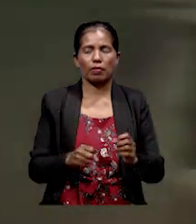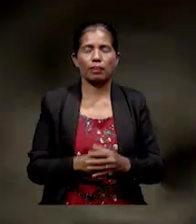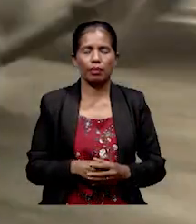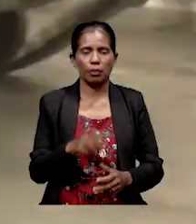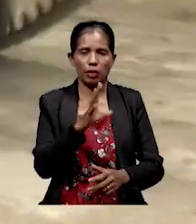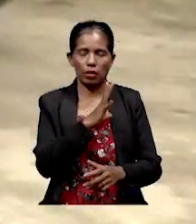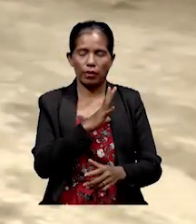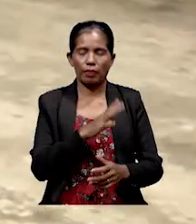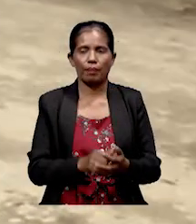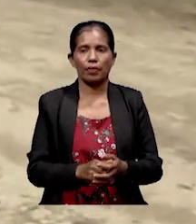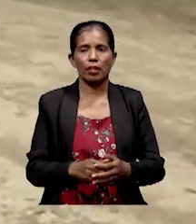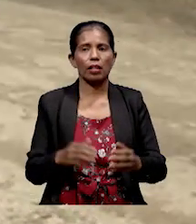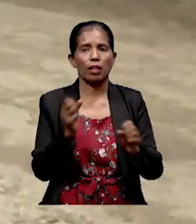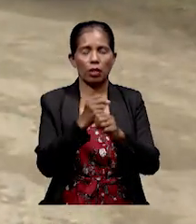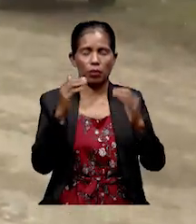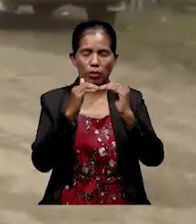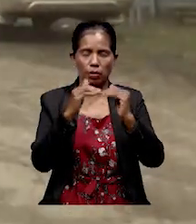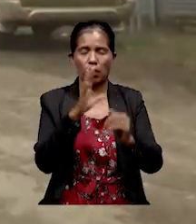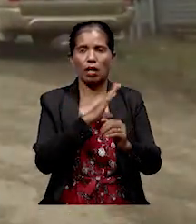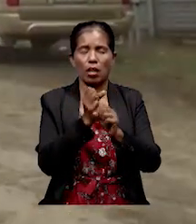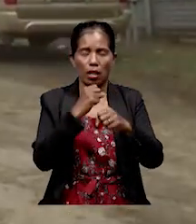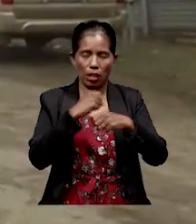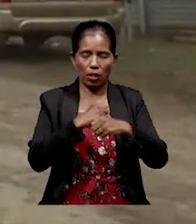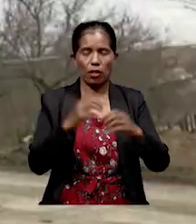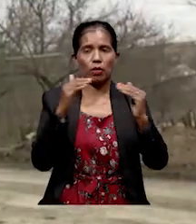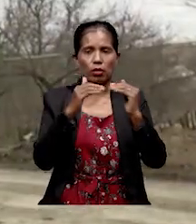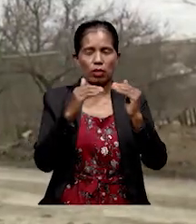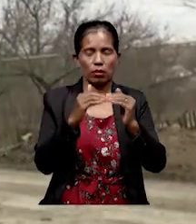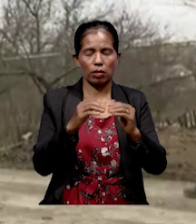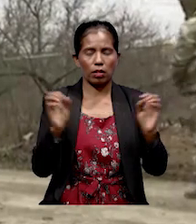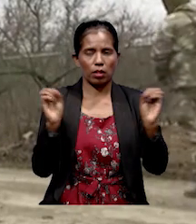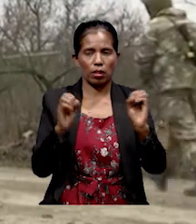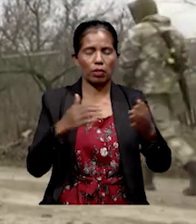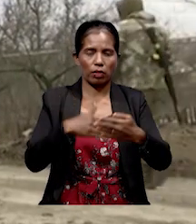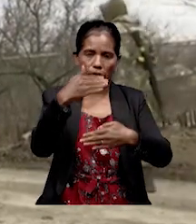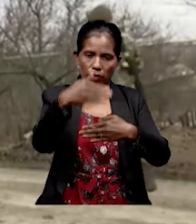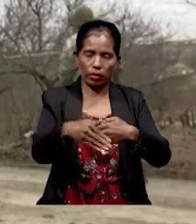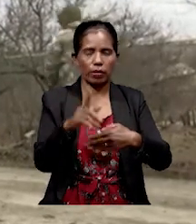henghela. Negosiasaun nebe realize segunda ne, falla atu hetan hakat ida.